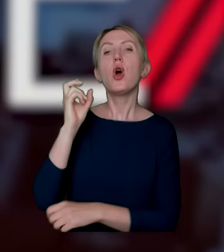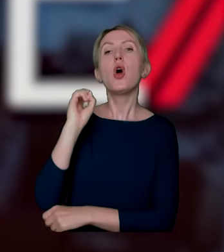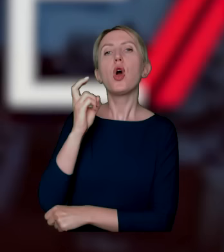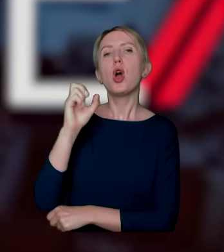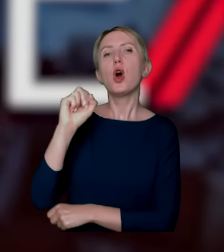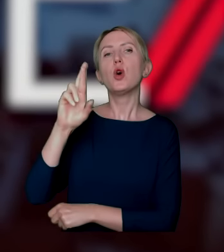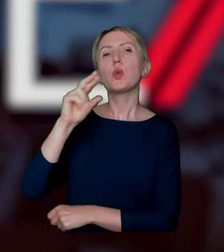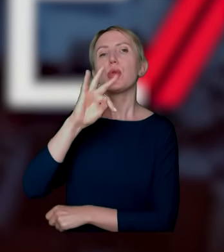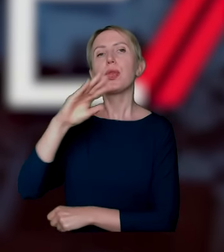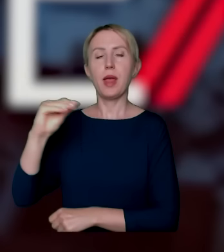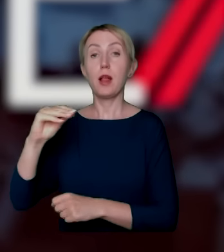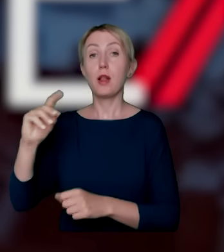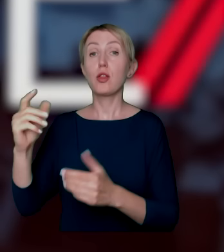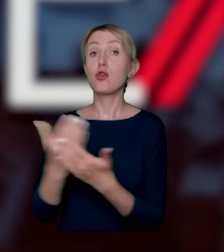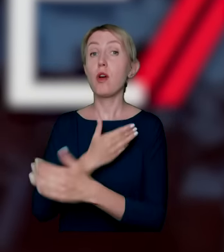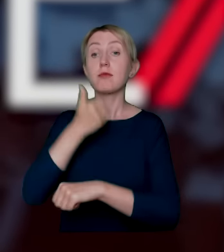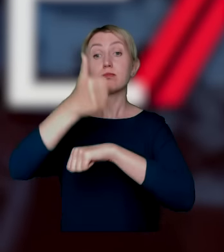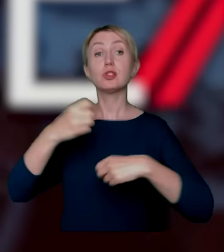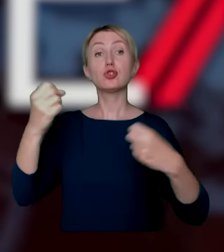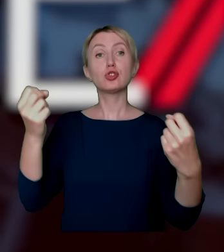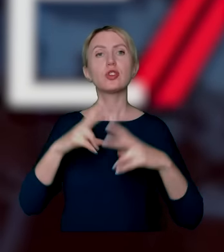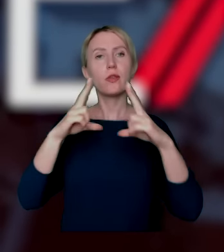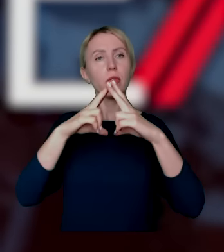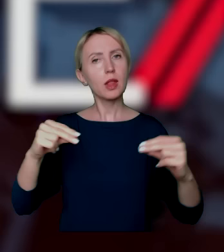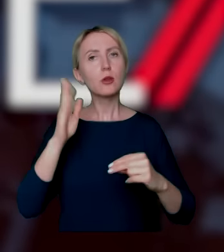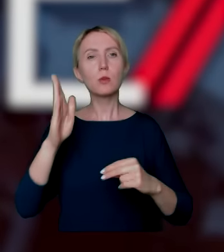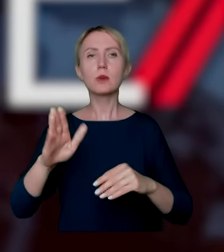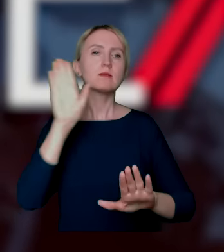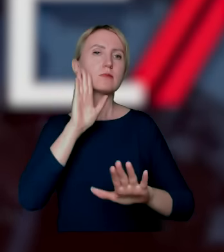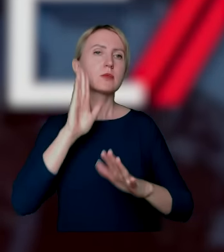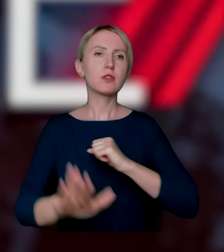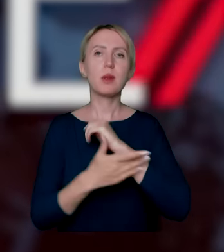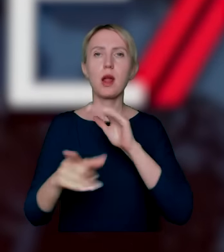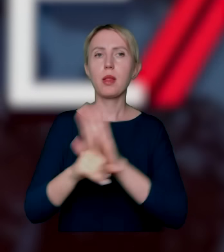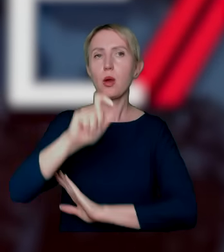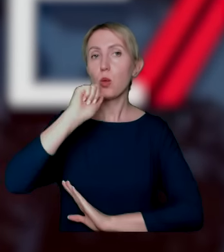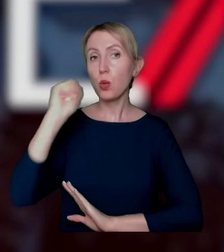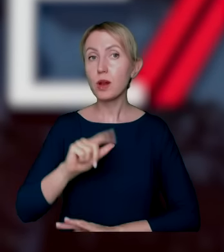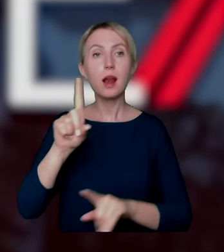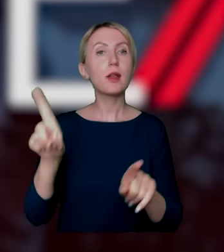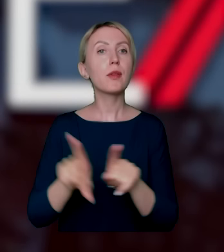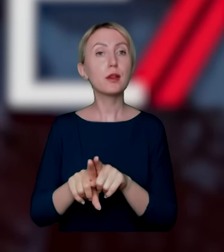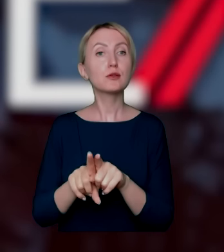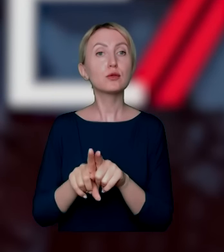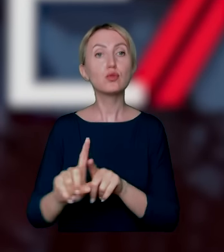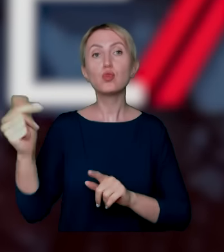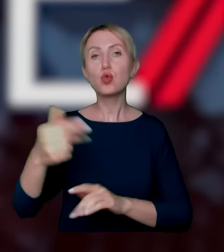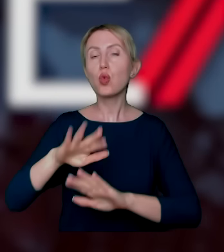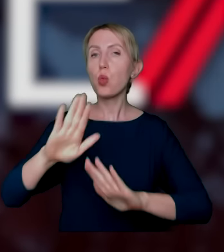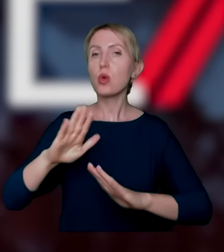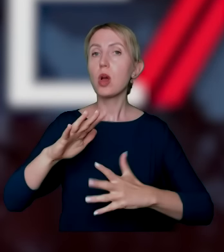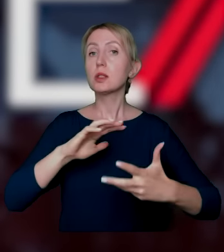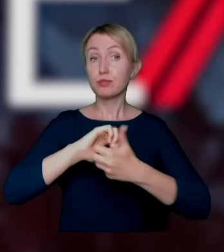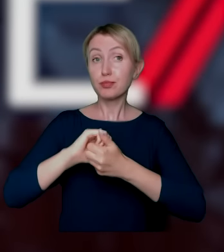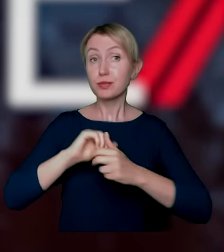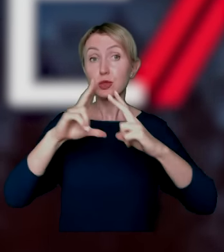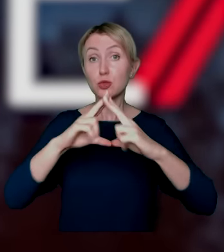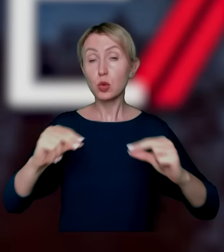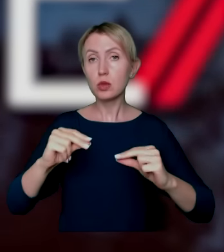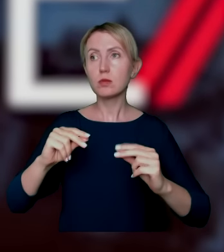Nowy sekretarz generalny stanie przed wyzwaniem utrzymania wsparcia dla Ukrainy. Jednocześnie jednak musi chronić sojusz przed wciągnięciem w